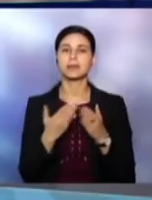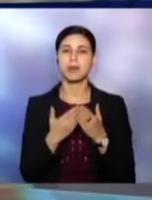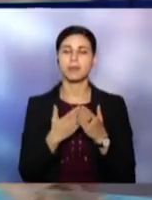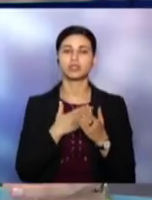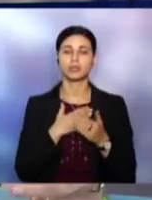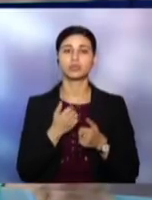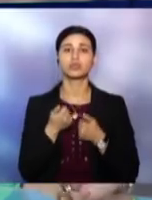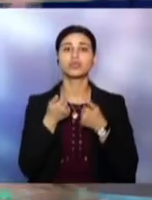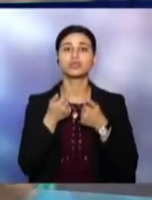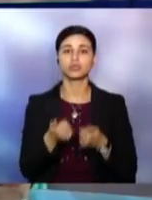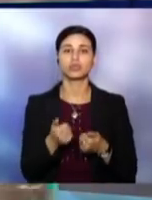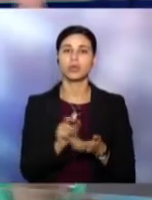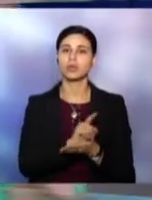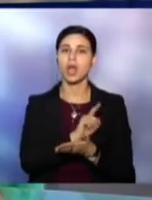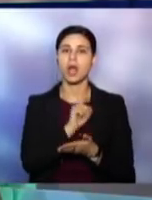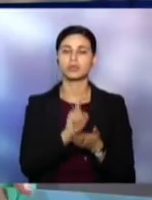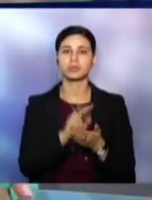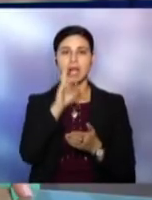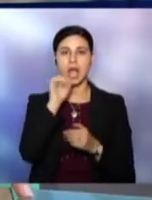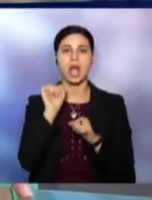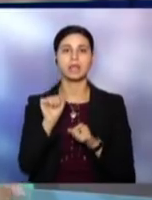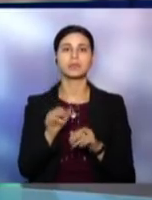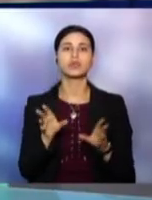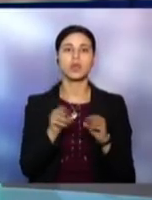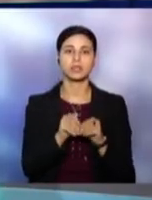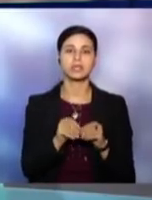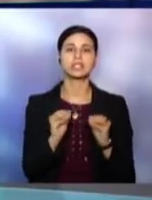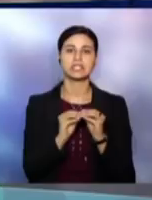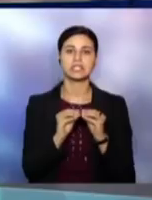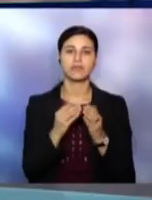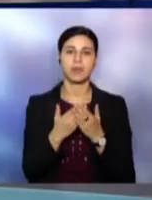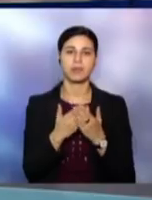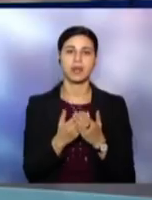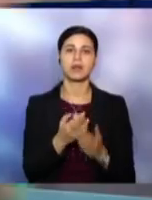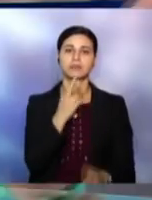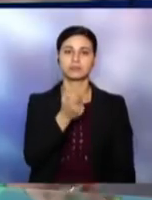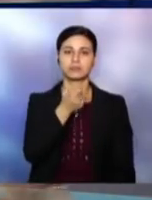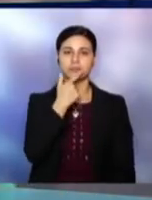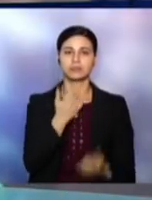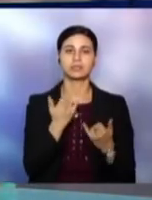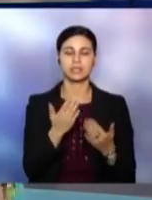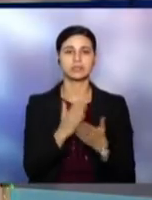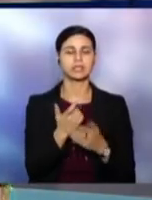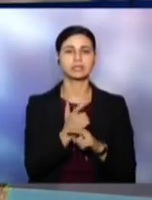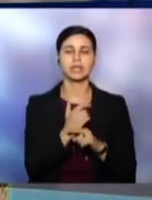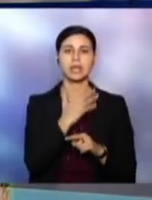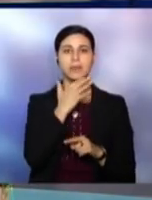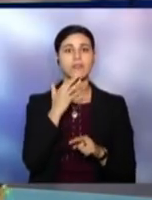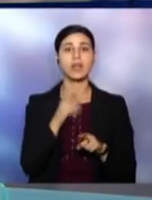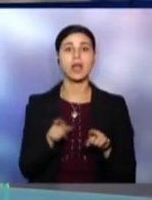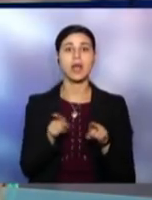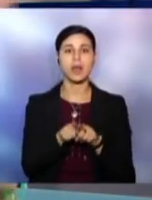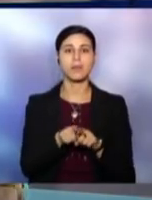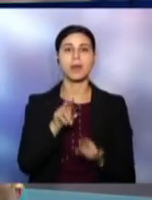უშველოთ, აუცილებელია, რომ ანტიბიოტიკო თერაპიასთან ერთად ისევ თქვა ჩვენ მივიღოთ დღესდღეობით ბაზარზე ძალიან ბევრი არის ეგრეთ